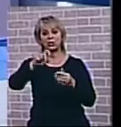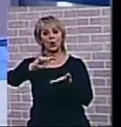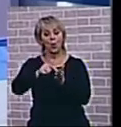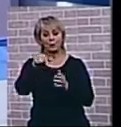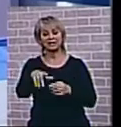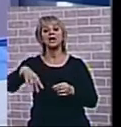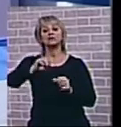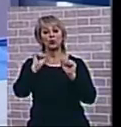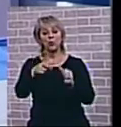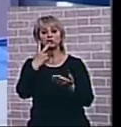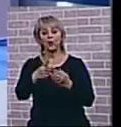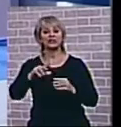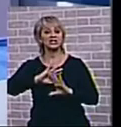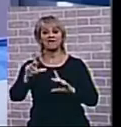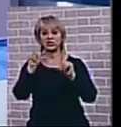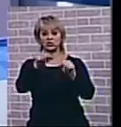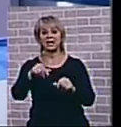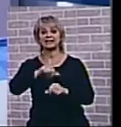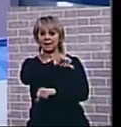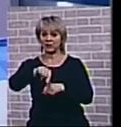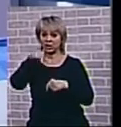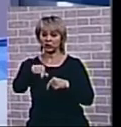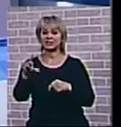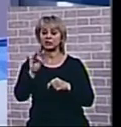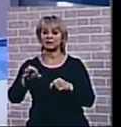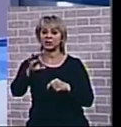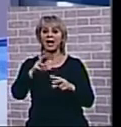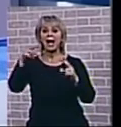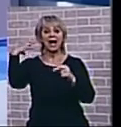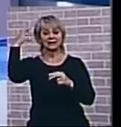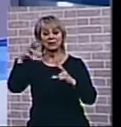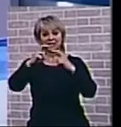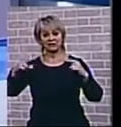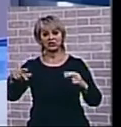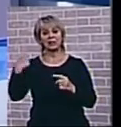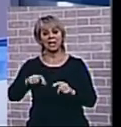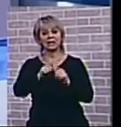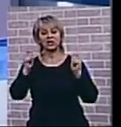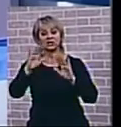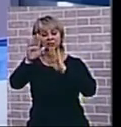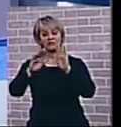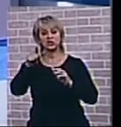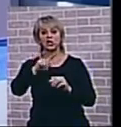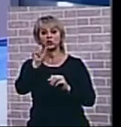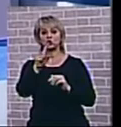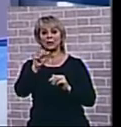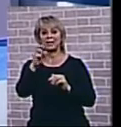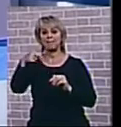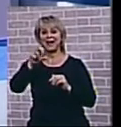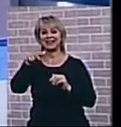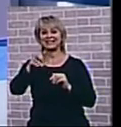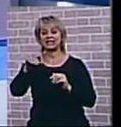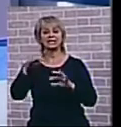комнаты. Все это можно увидеть, не выезжая за пределы Ростовской области. В Атаманском дворце Новочеркасска открылась уникальная выставка «Золото Балтики»